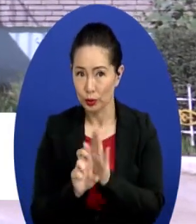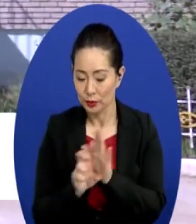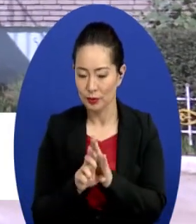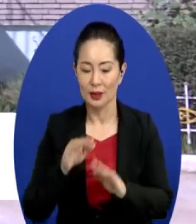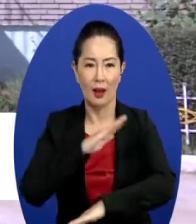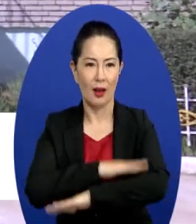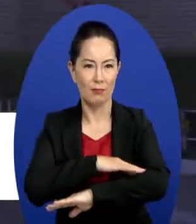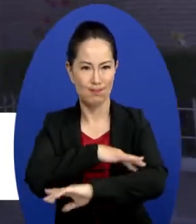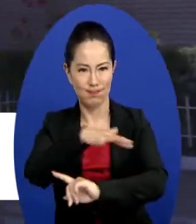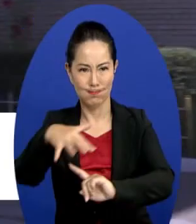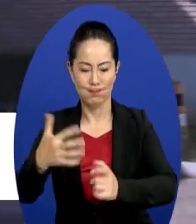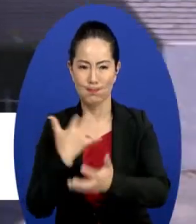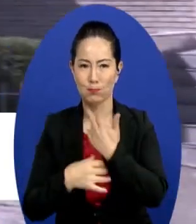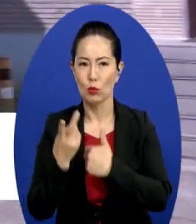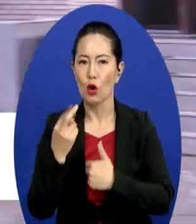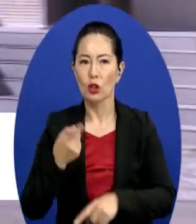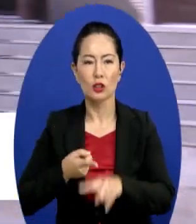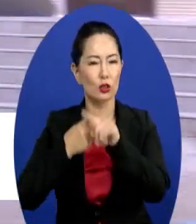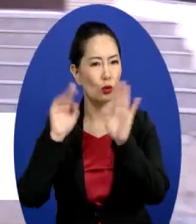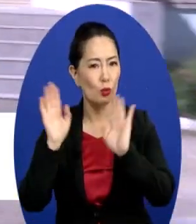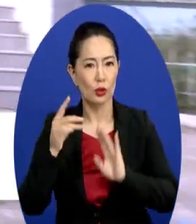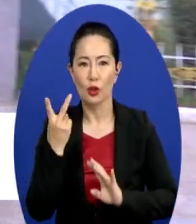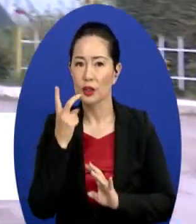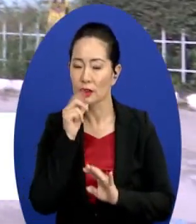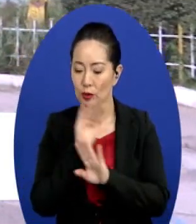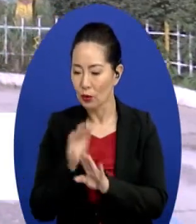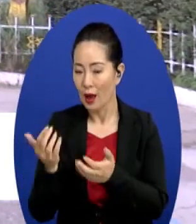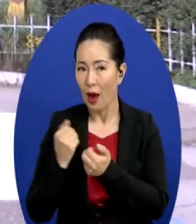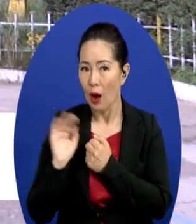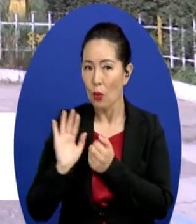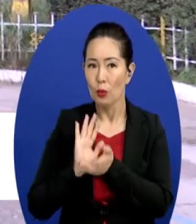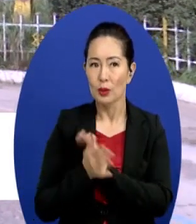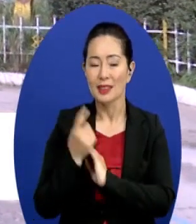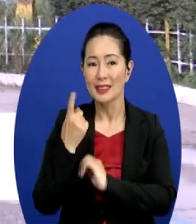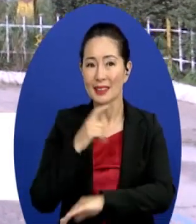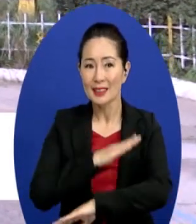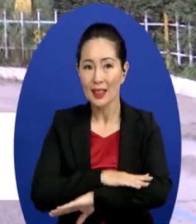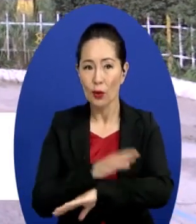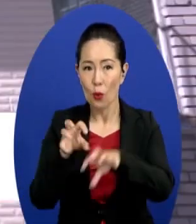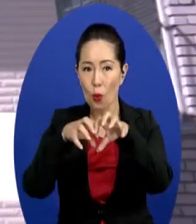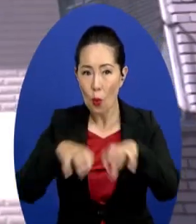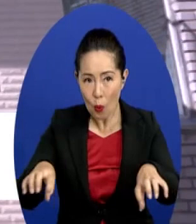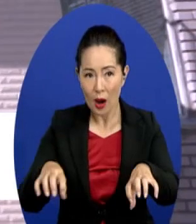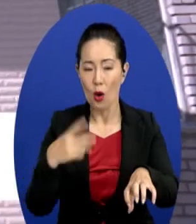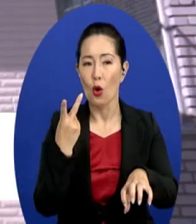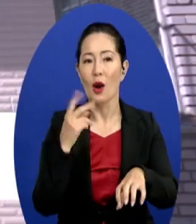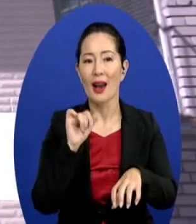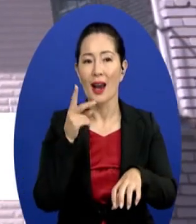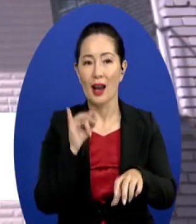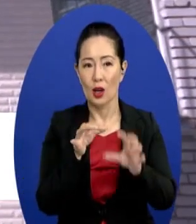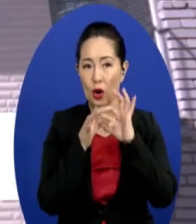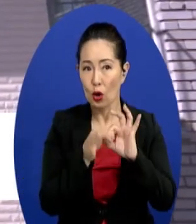нь 20-с хэтэрч болохгүй. Тэгэхээр хэдий 2 настангуудыг авахгүй байгаа ч зарим тохиолдолд нэг ангийнхан хуваагдаж 2 ангид байрлах шаардлага